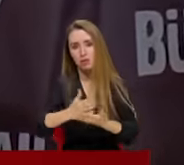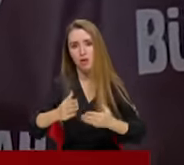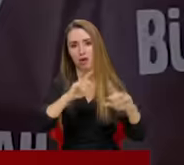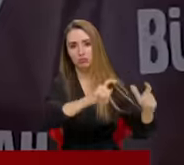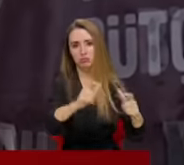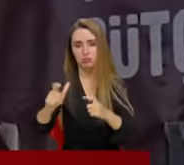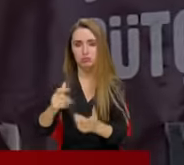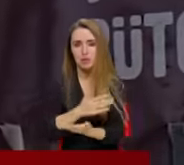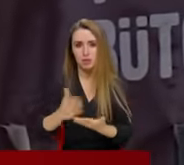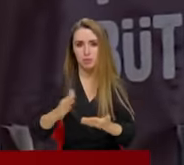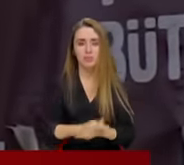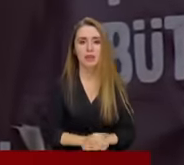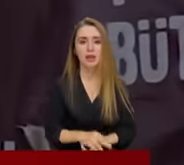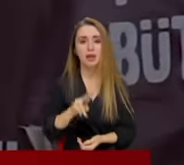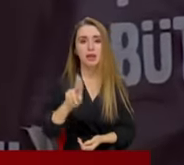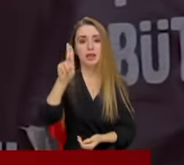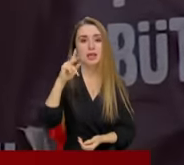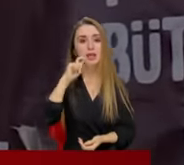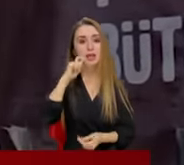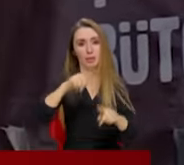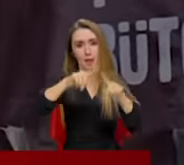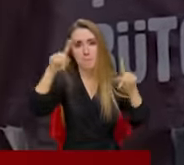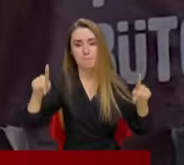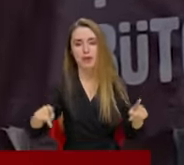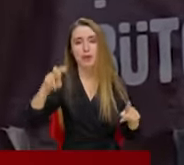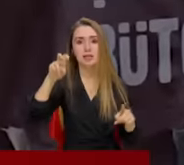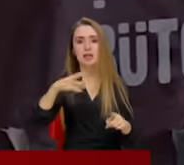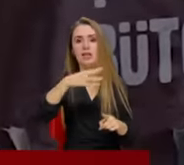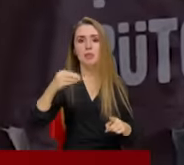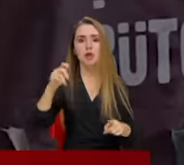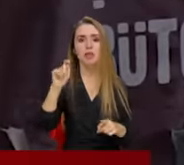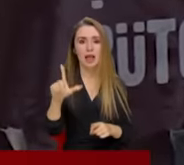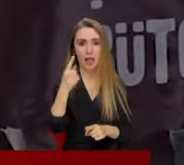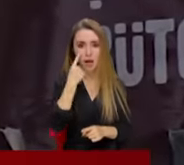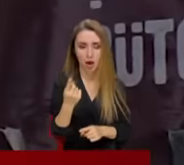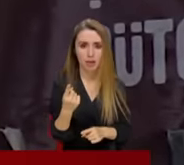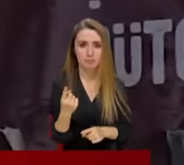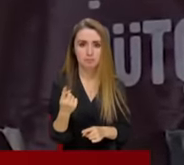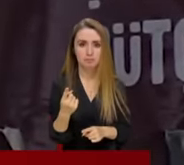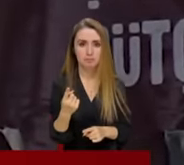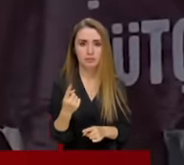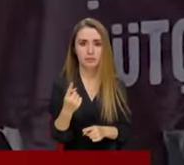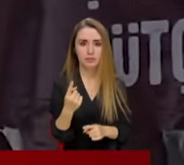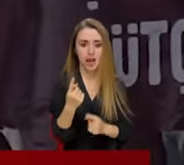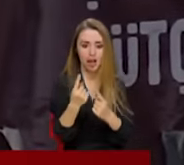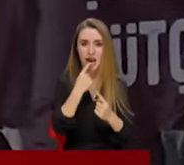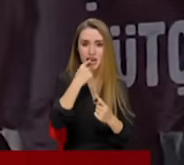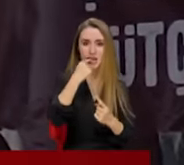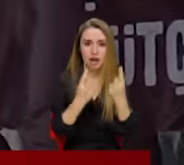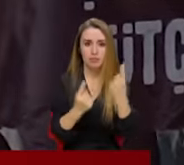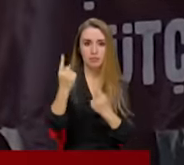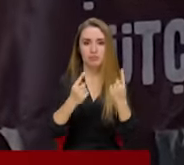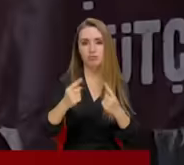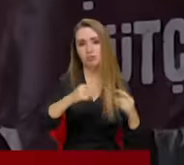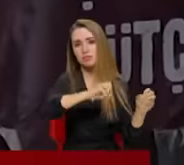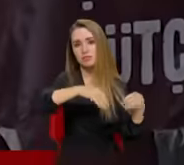taşımaya devam ediyor. 7 Ekim'den bu yana 8 milyon lira değerinde dikenli tel Türkiye'den